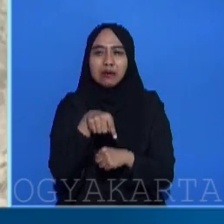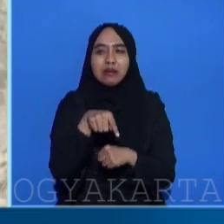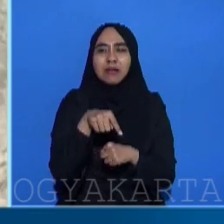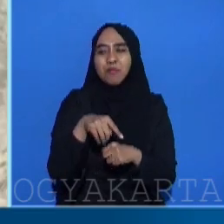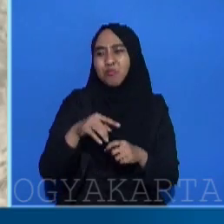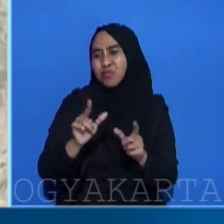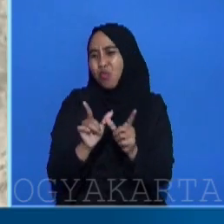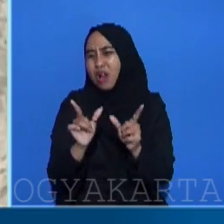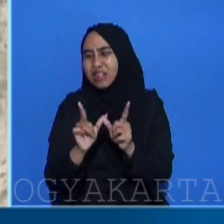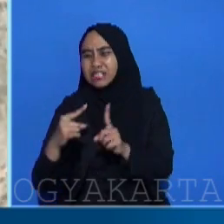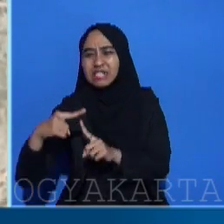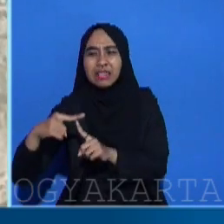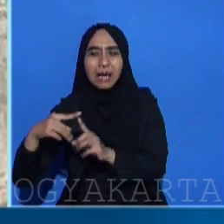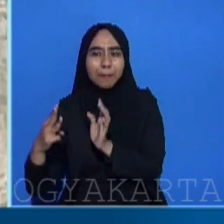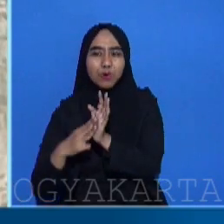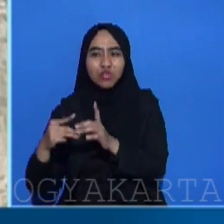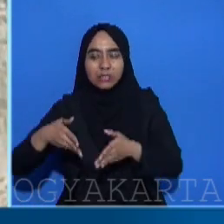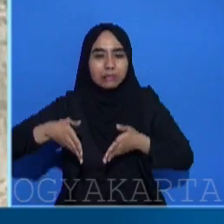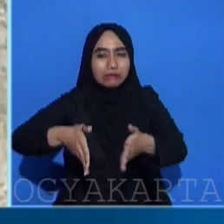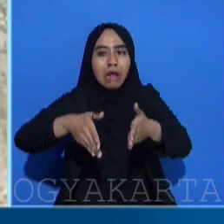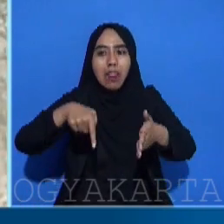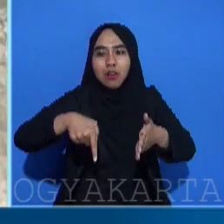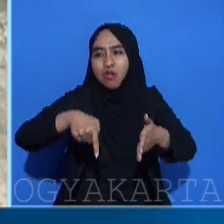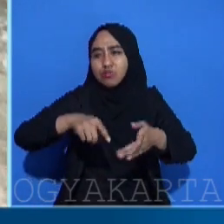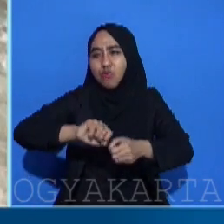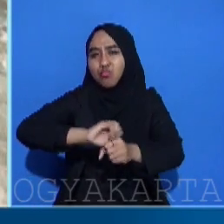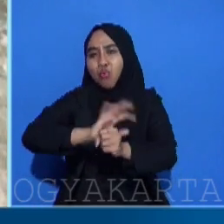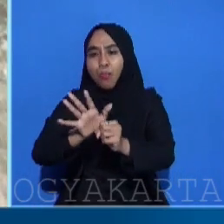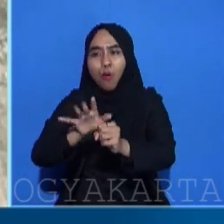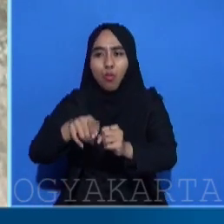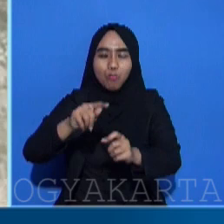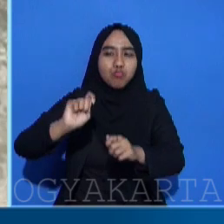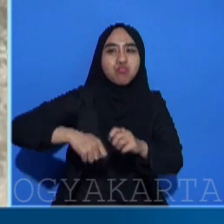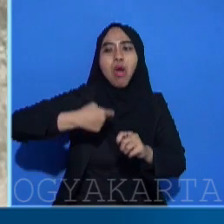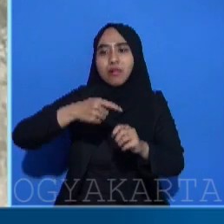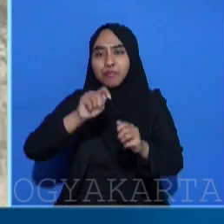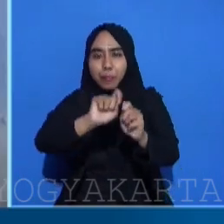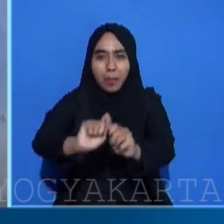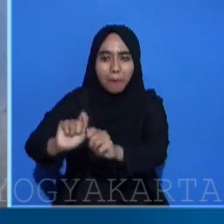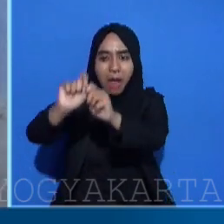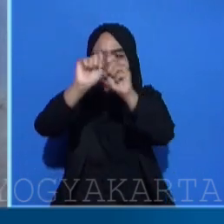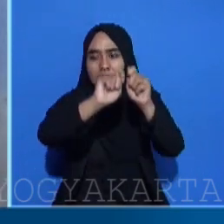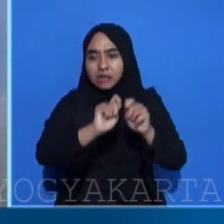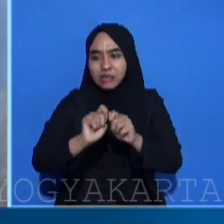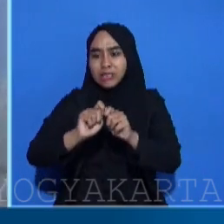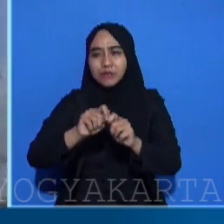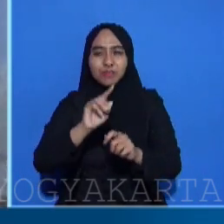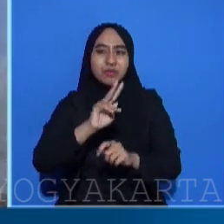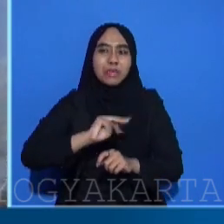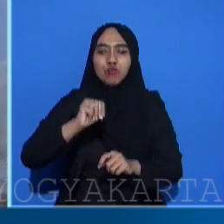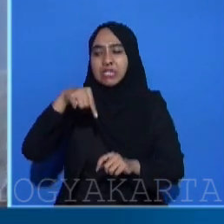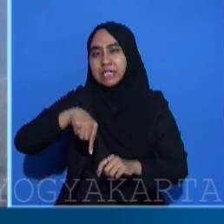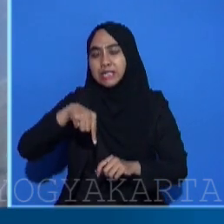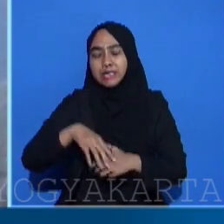Temon tepatnya di jalur jalan lintas selatan Kulon Progo akhirnya mulai direnovasi awal pekan ini